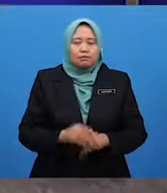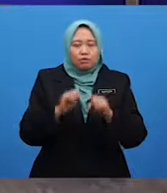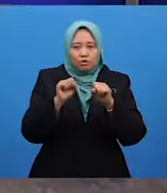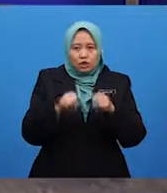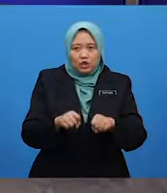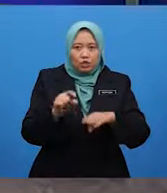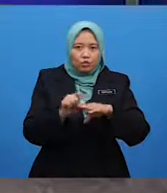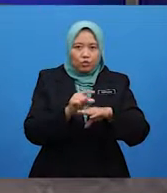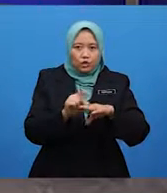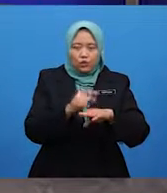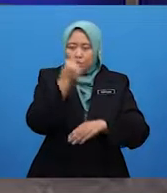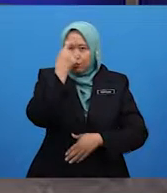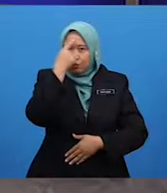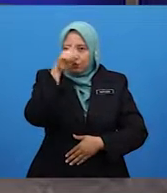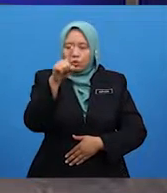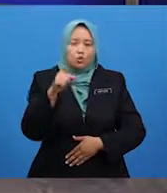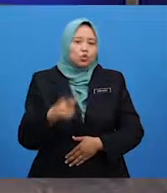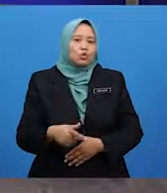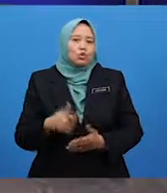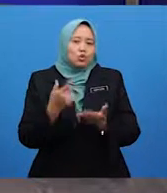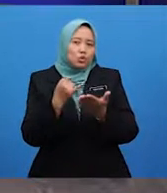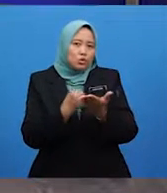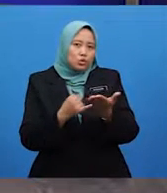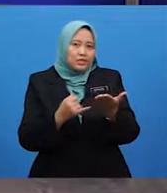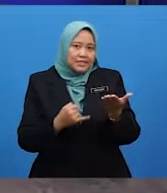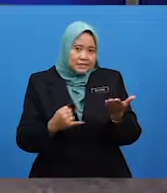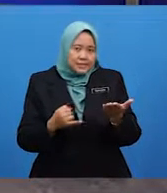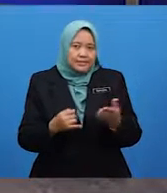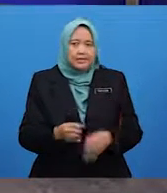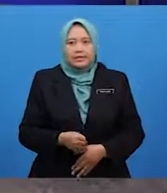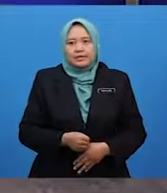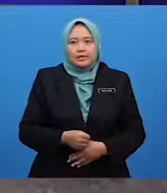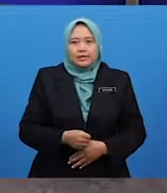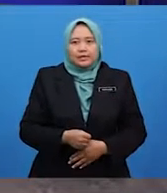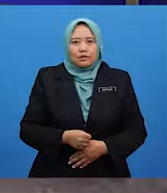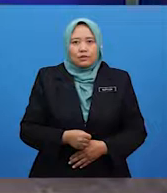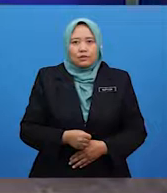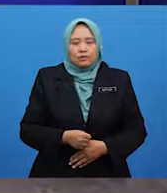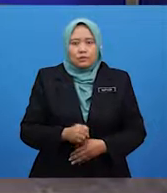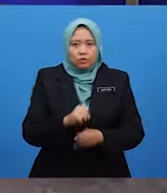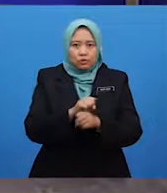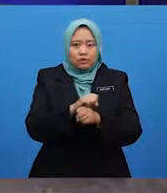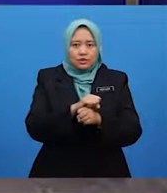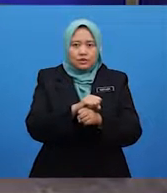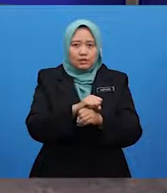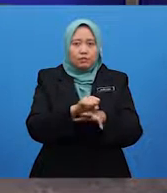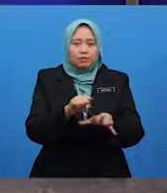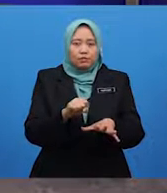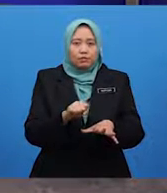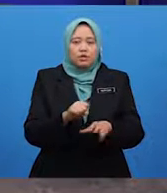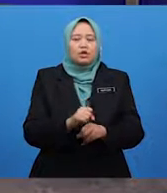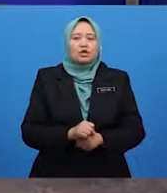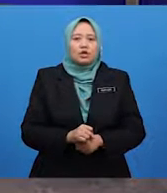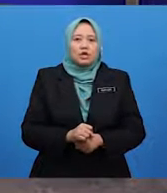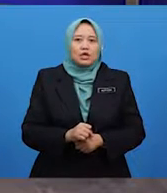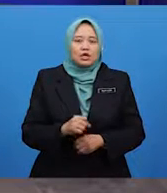lukisan. Macam Cikgu Don cakap tadi, kita boleh jadikan karya dua dimensi. Betul. Jadi kepada pelajar-pelajar sana sendiri pun boleh mencuba sebelum ni kita menggunakan